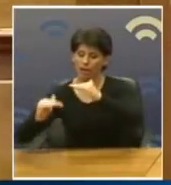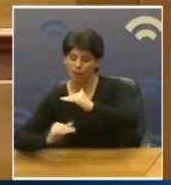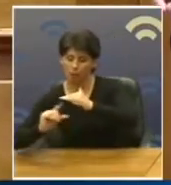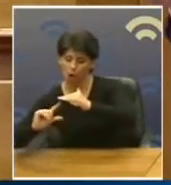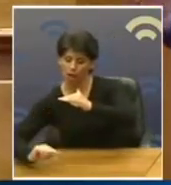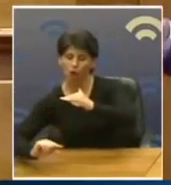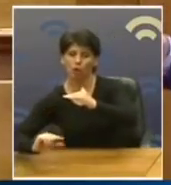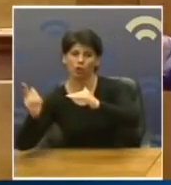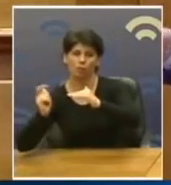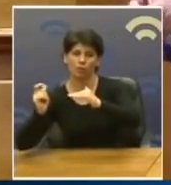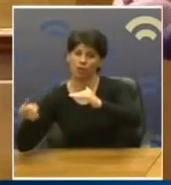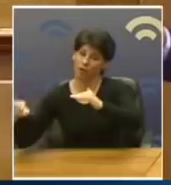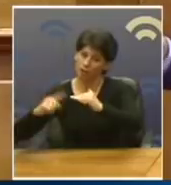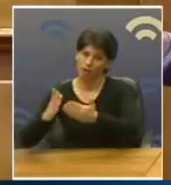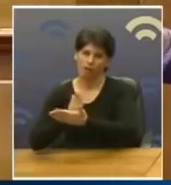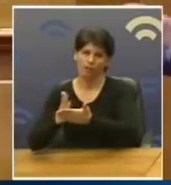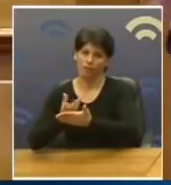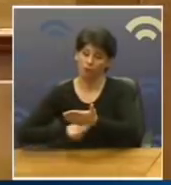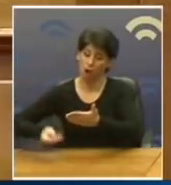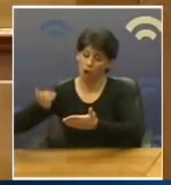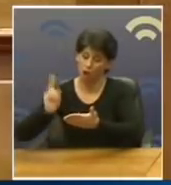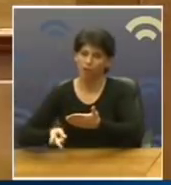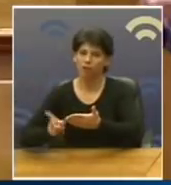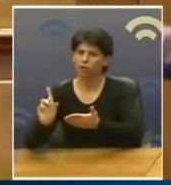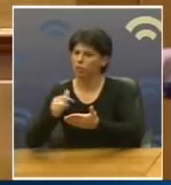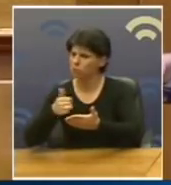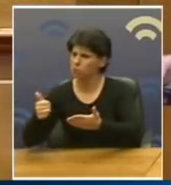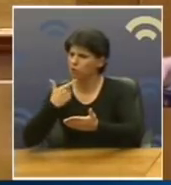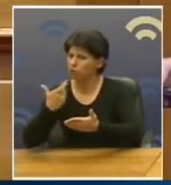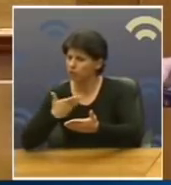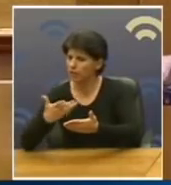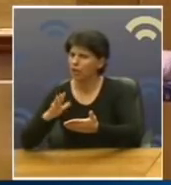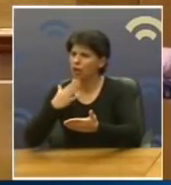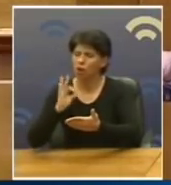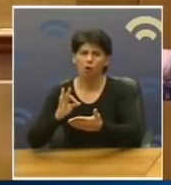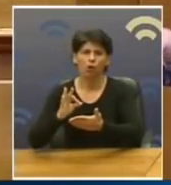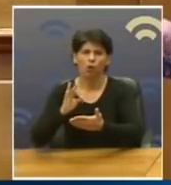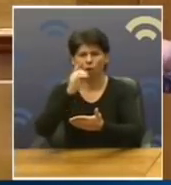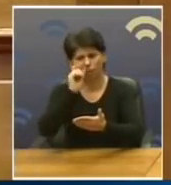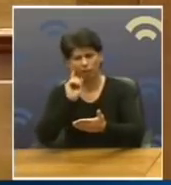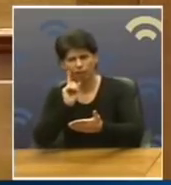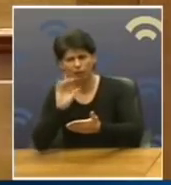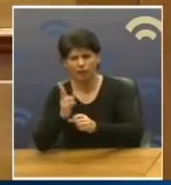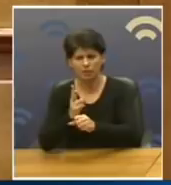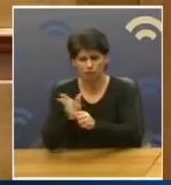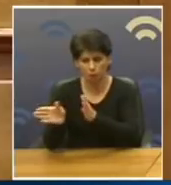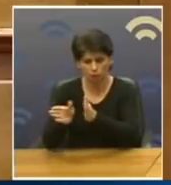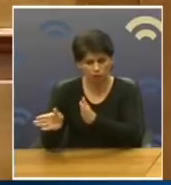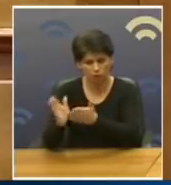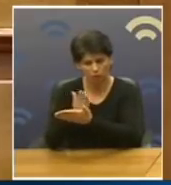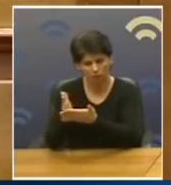ή να κάνουμε άλλες διακρίσεις ακόμα χειρότερες, όχι μόνο λόγω ηλικίας, αλλά και λόγω φύλου ή σεξουαλικού